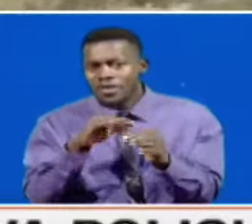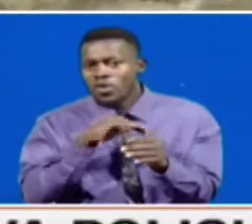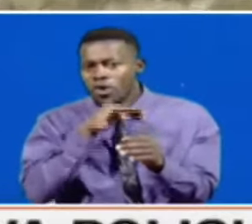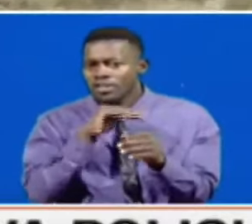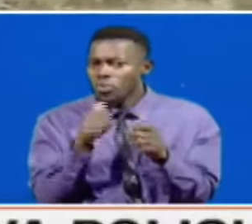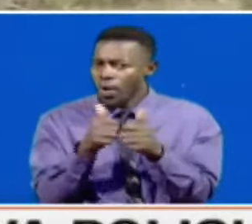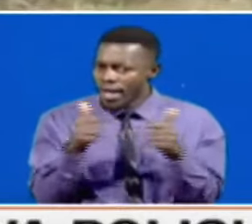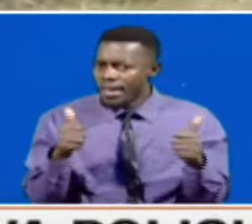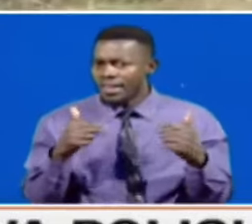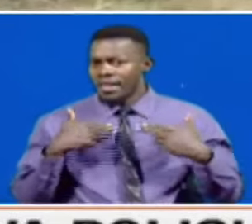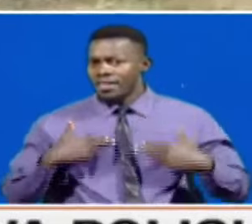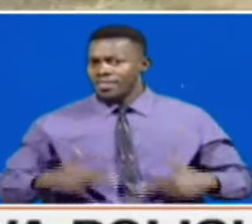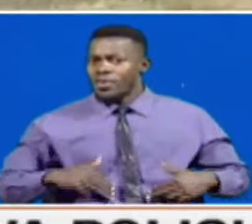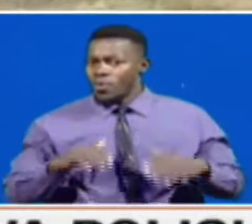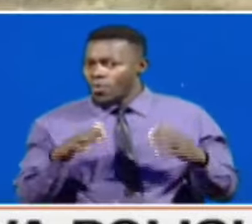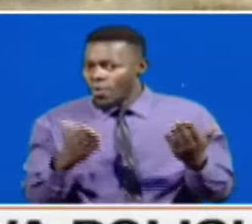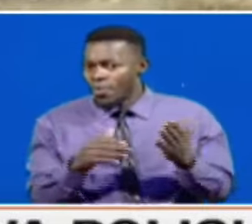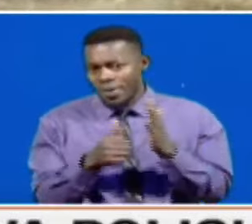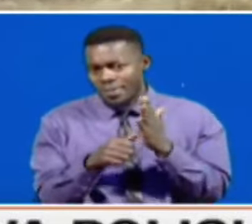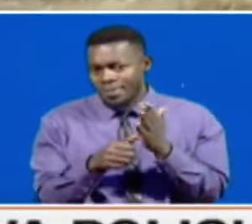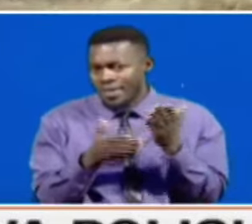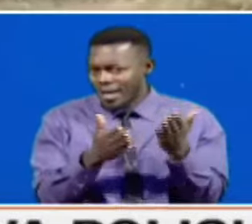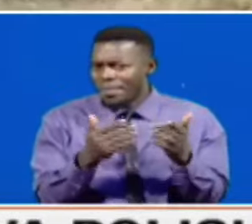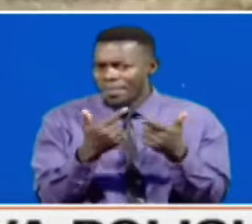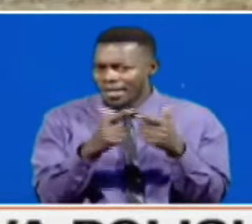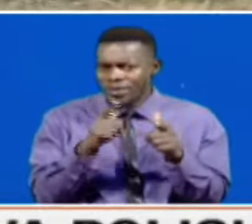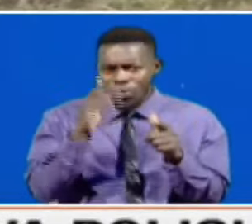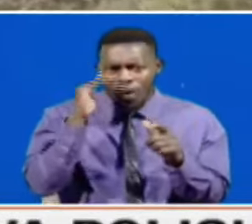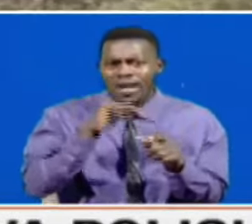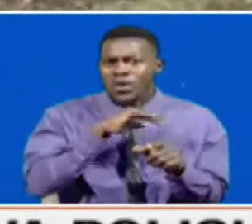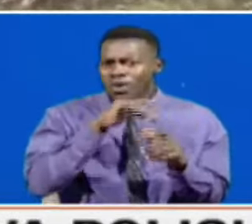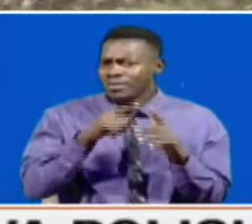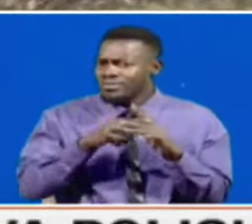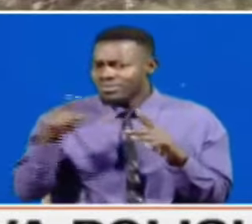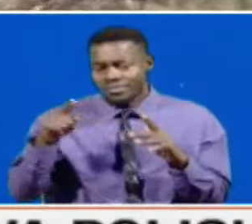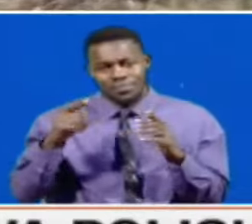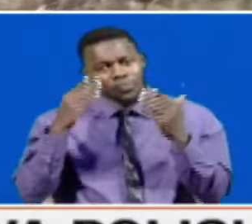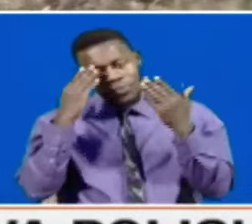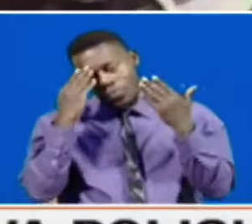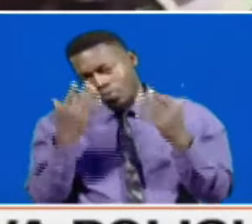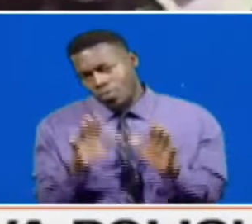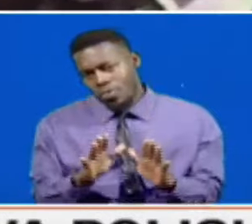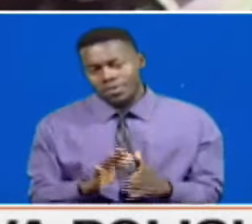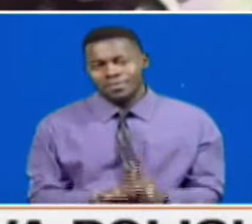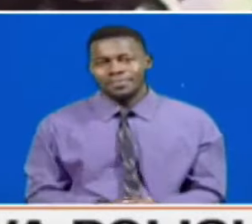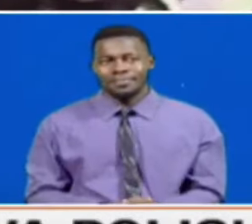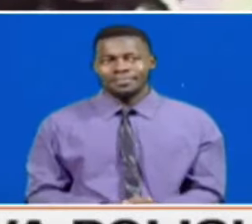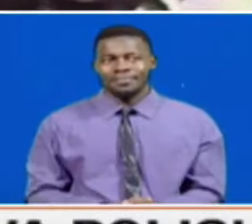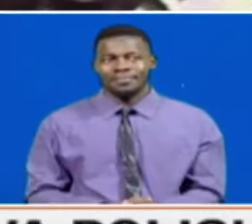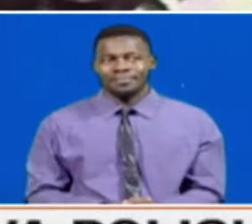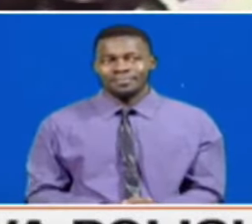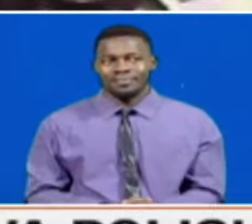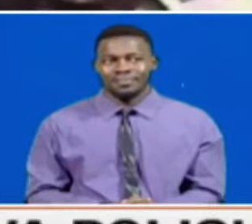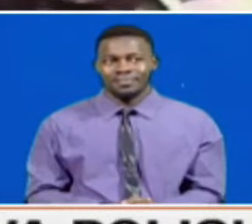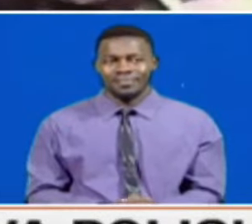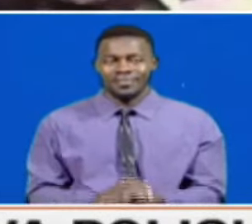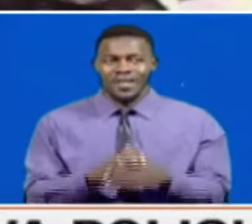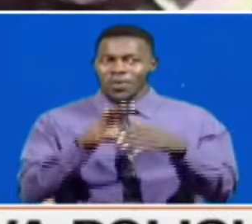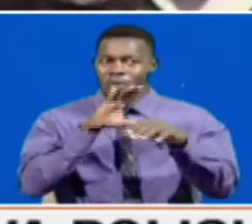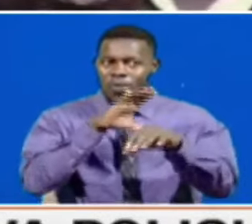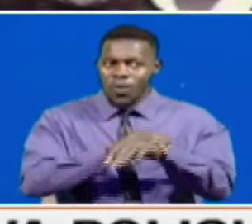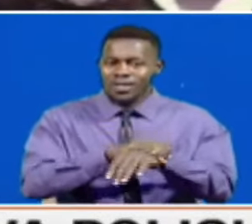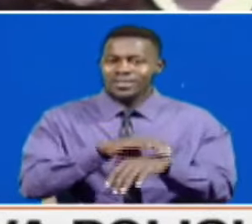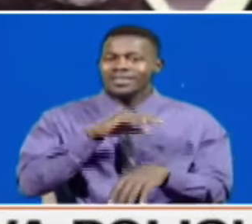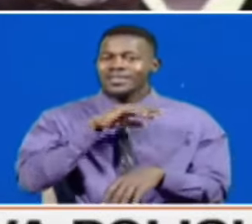Kia afya hata hiyo sababu ya kutoa kwake haij kufia Sasa Tulip umbu huyo